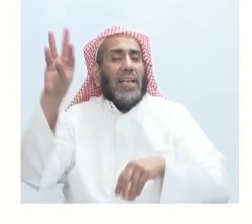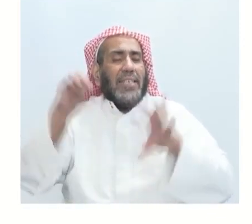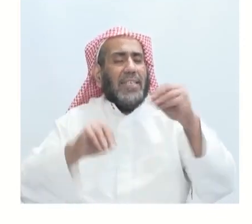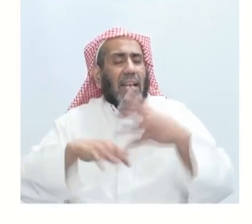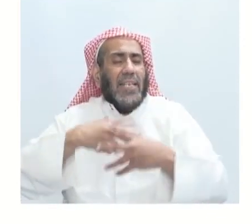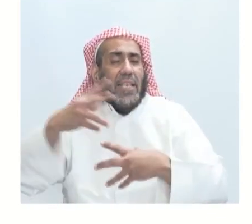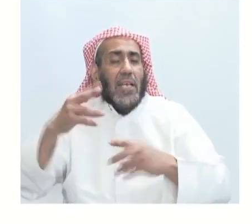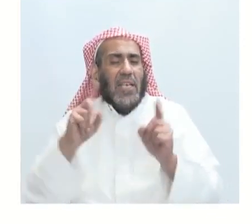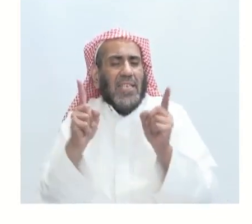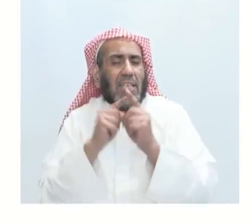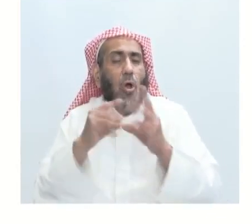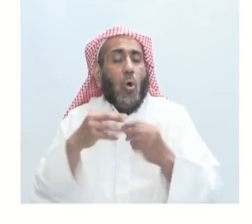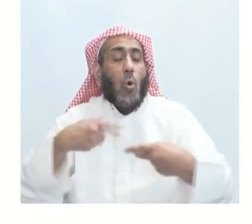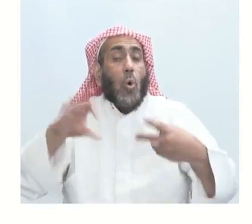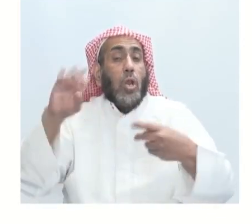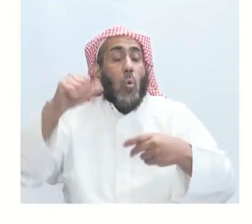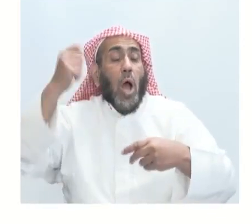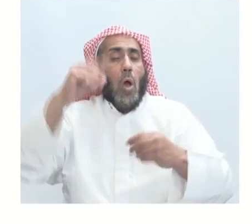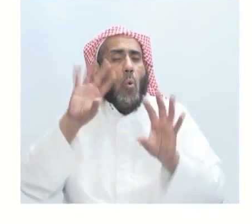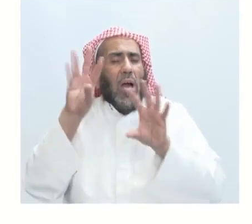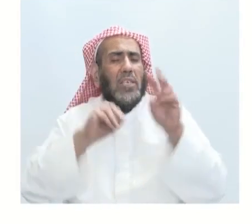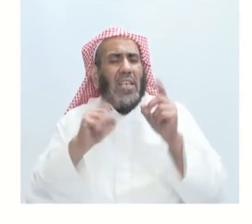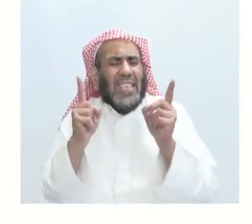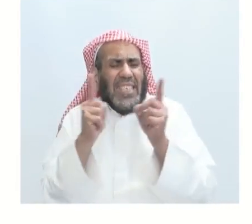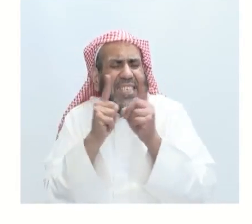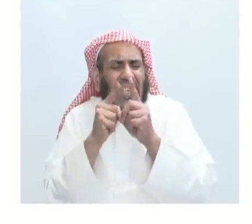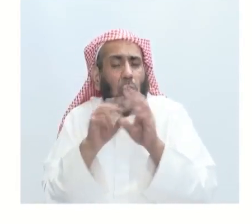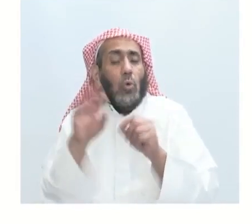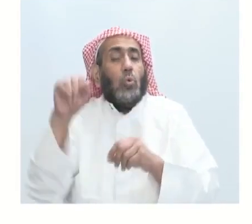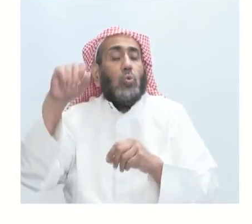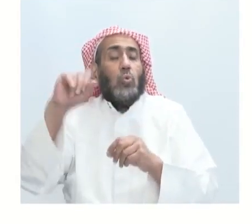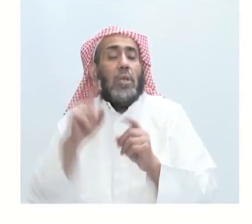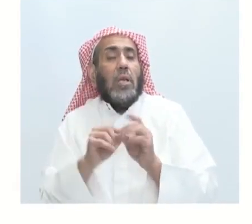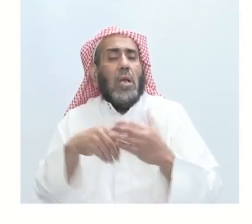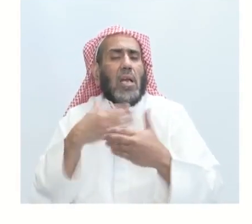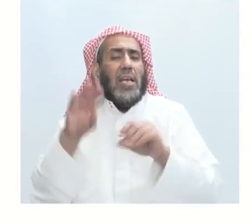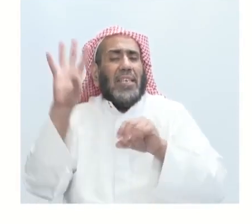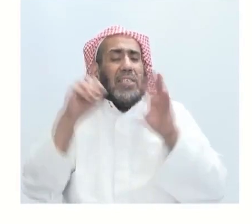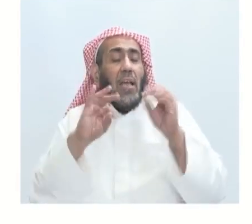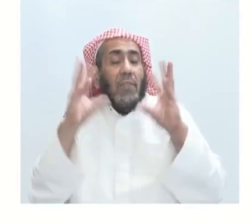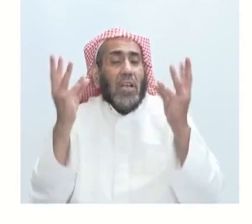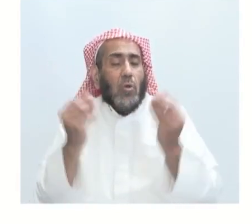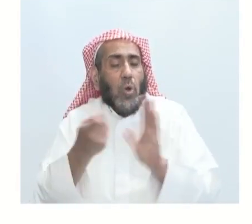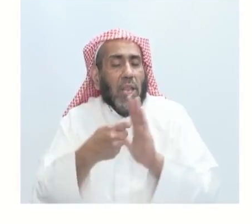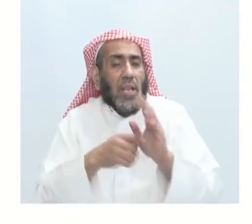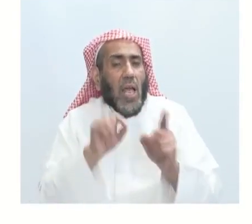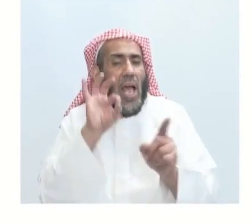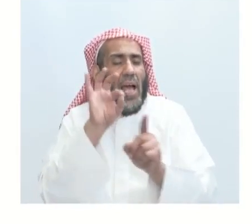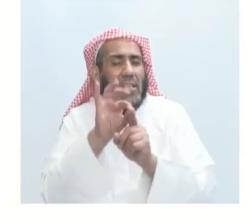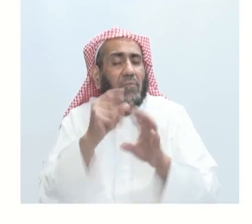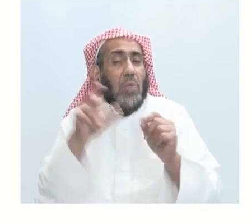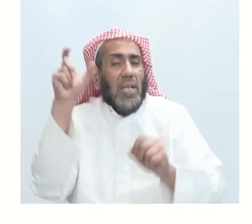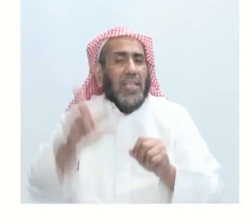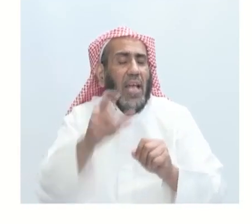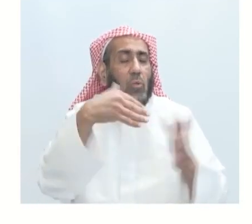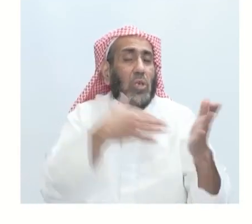وانواعه قصه قصيره والروايه وقصه طويله او القصه القصيره جدا ما يسمى بالقصص طبعا القصه هي فن نثري ذات هدف تتكون من احداث